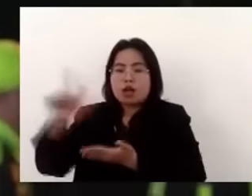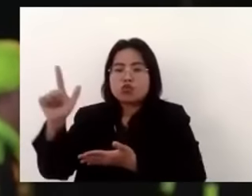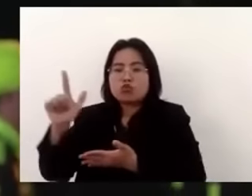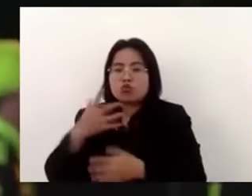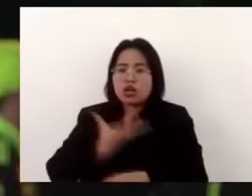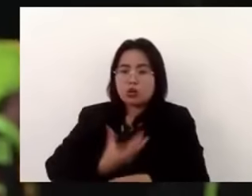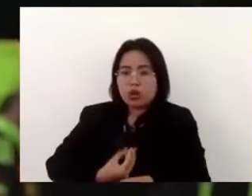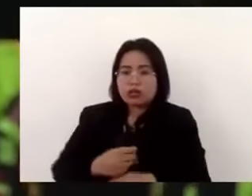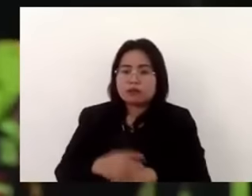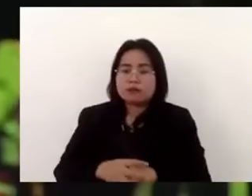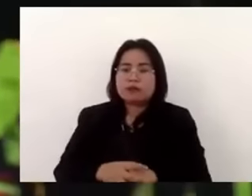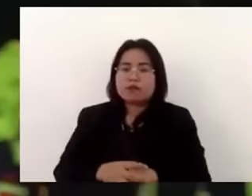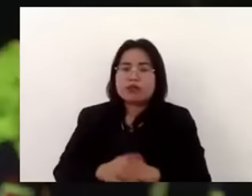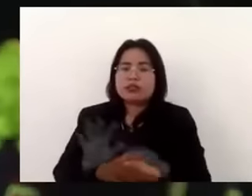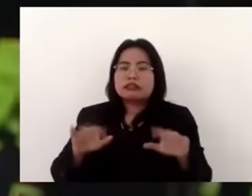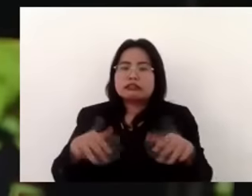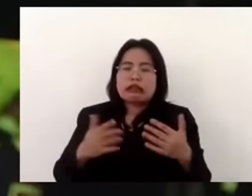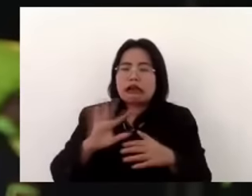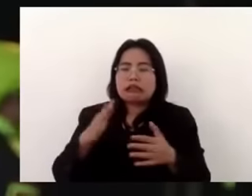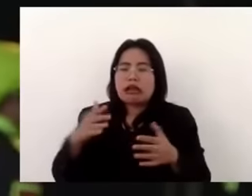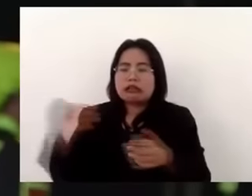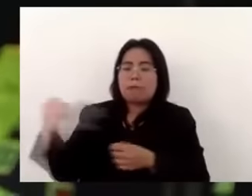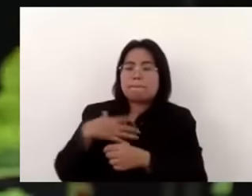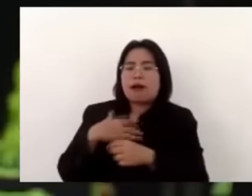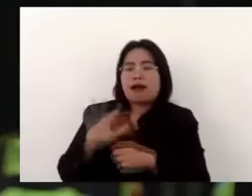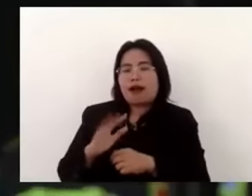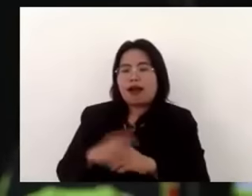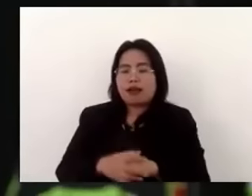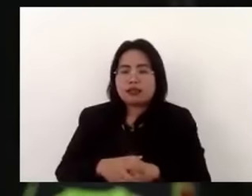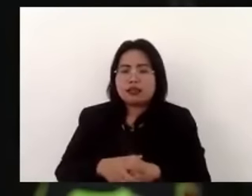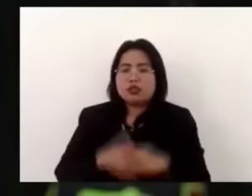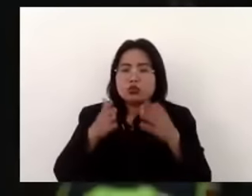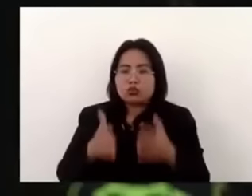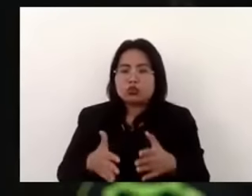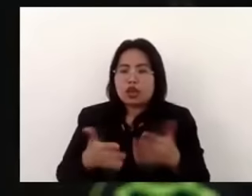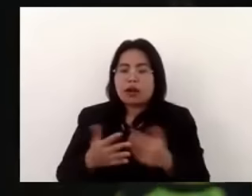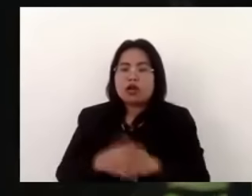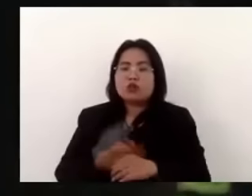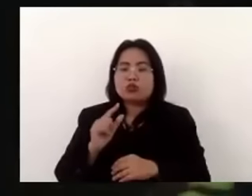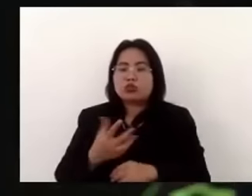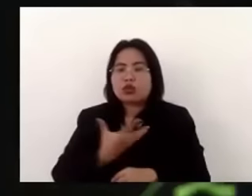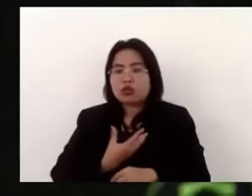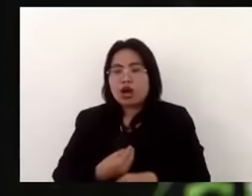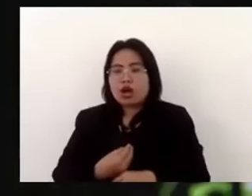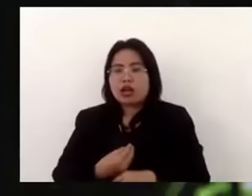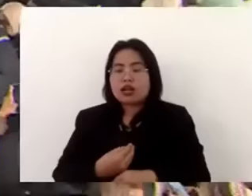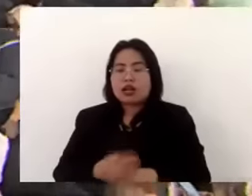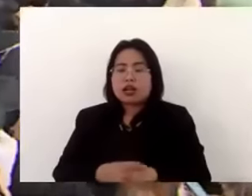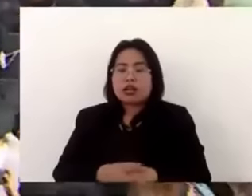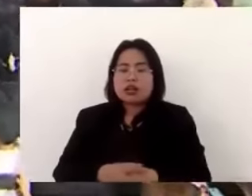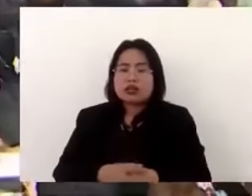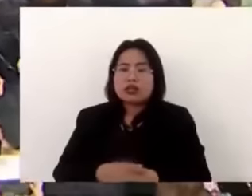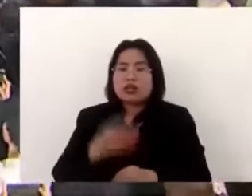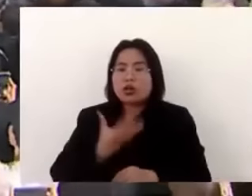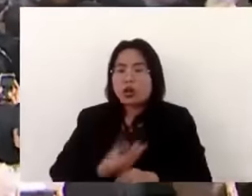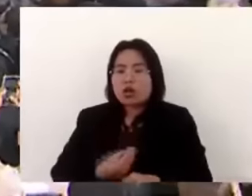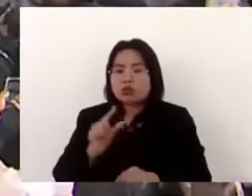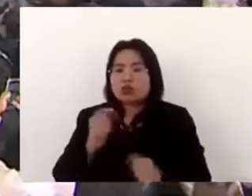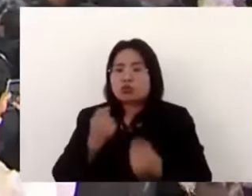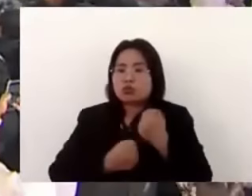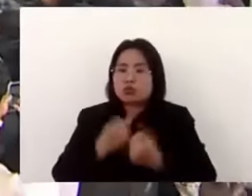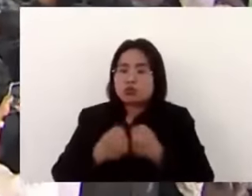keluhan biar tidak terkena imbasa gitu Pak terutama ini untuk keluhan kepada para pengusaha-pengusaha yang